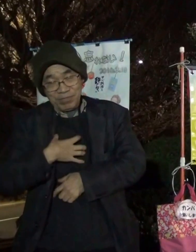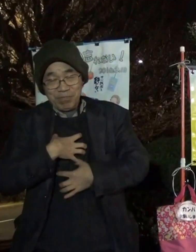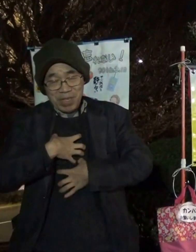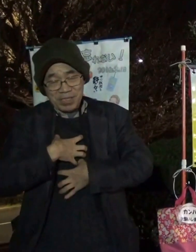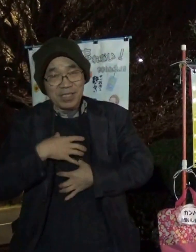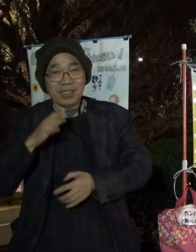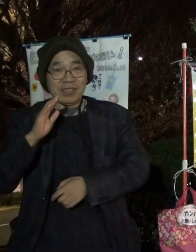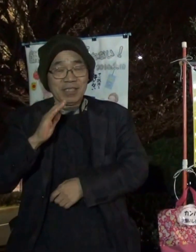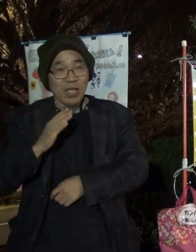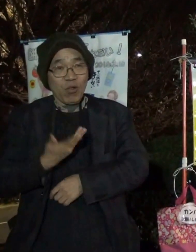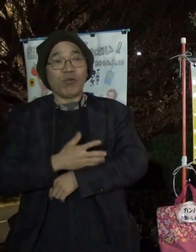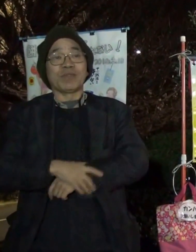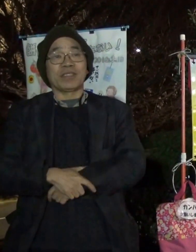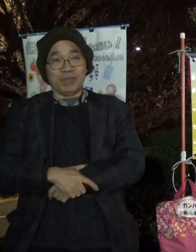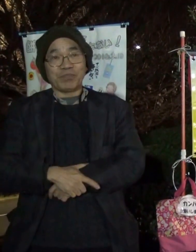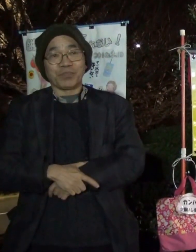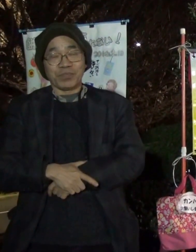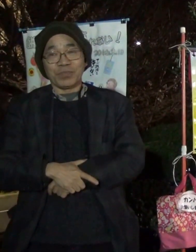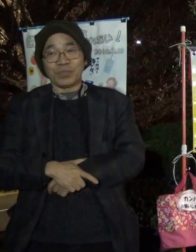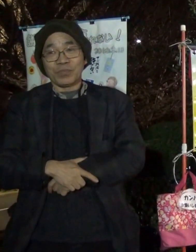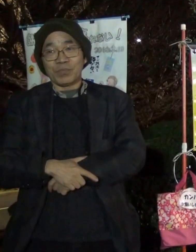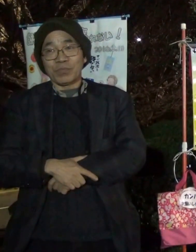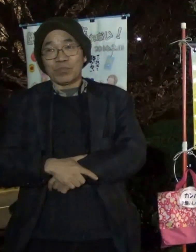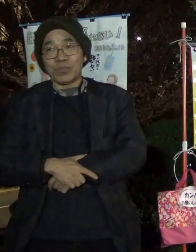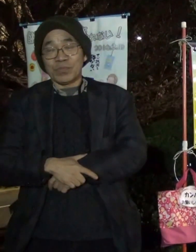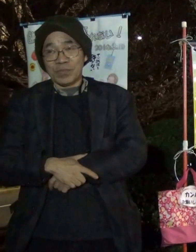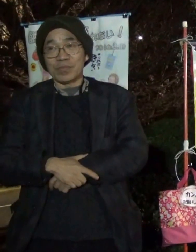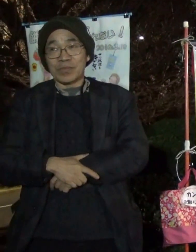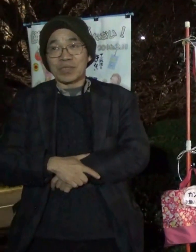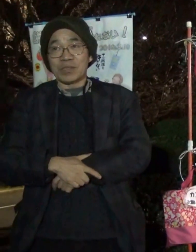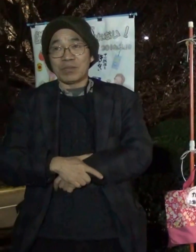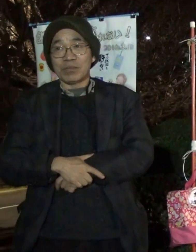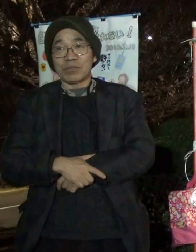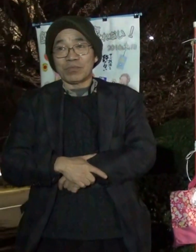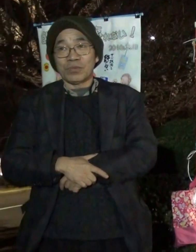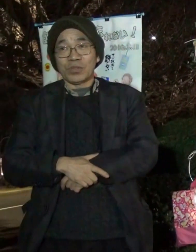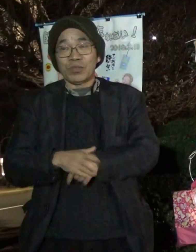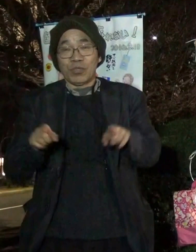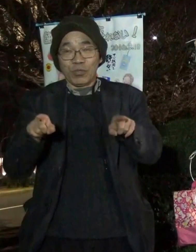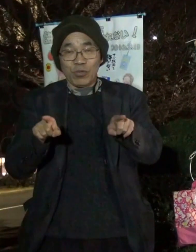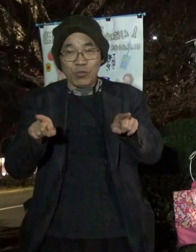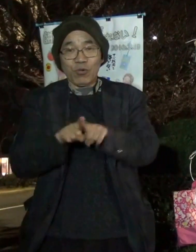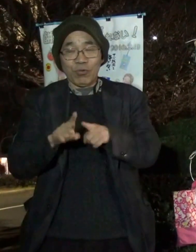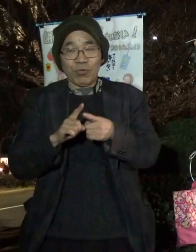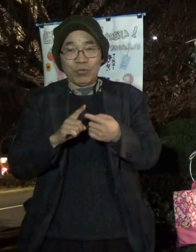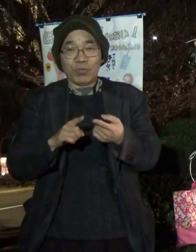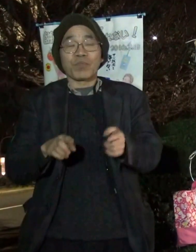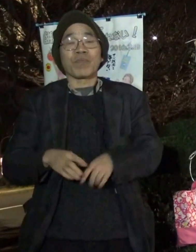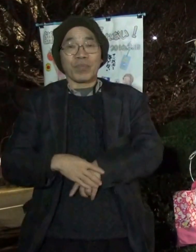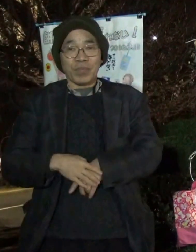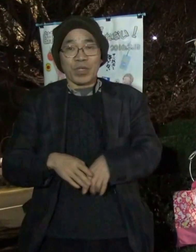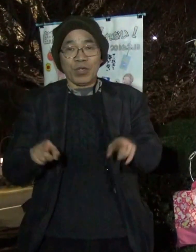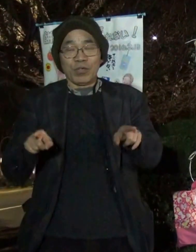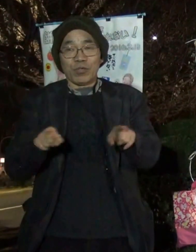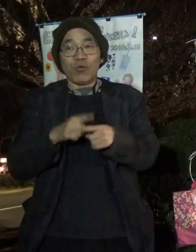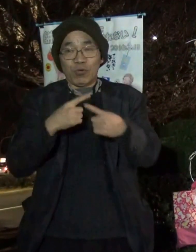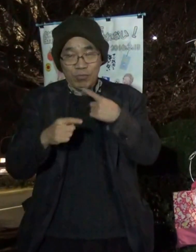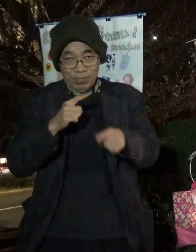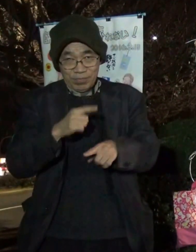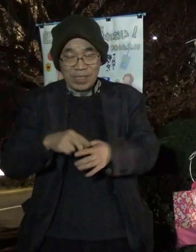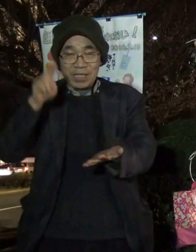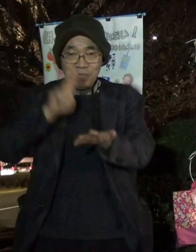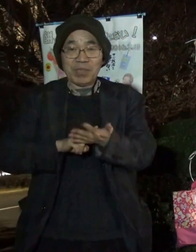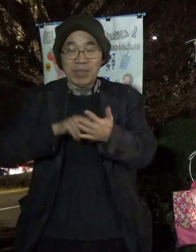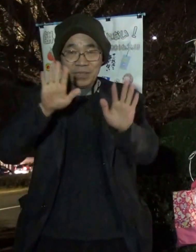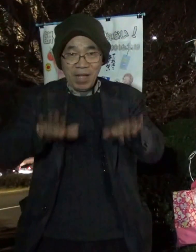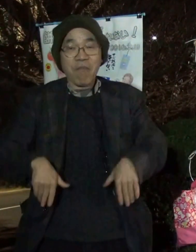ども、ね、なんとか ね、もう小さい点でもいいから、うん、共闘してやると決めてくれましたよ。 い